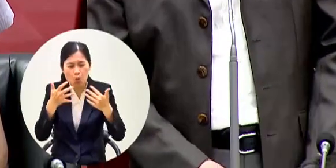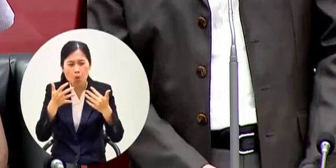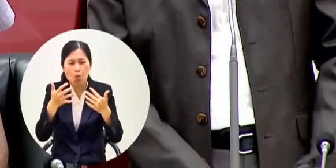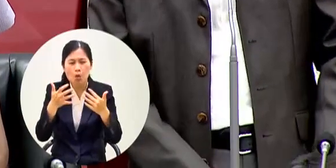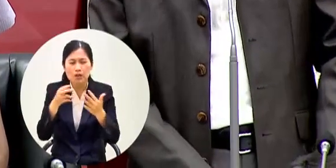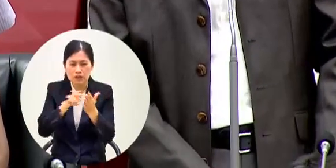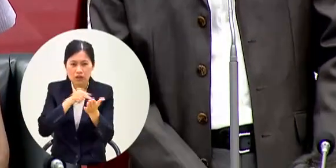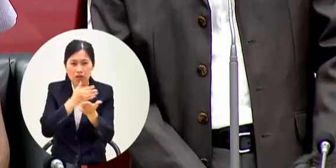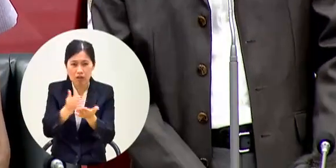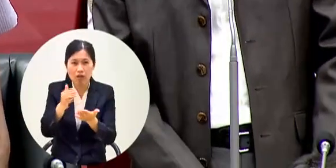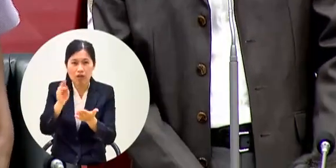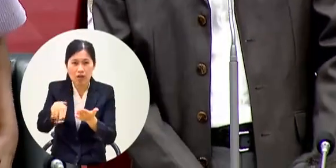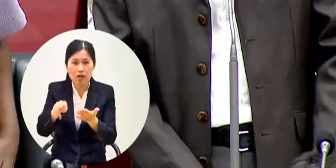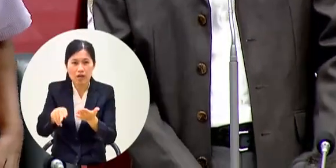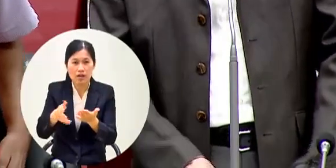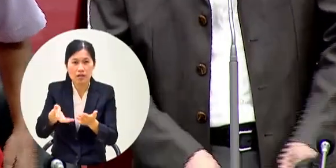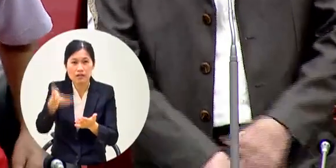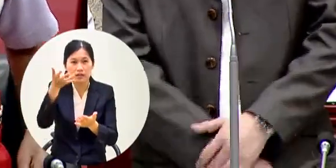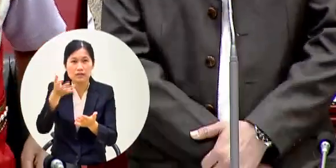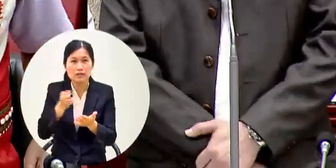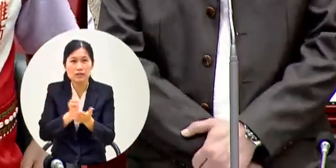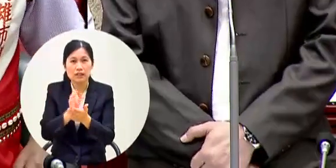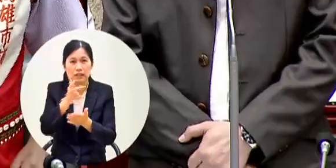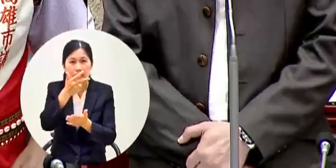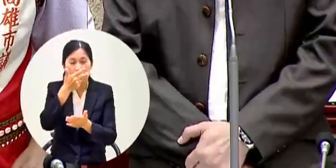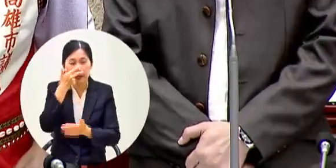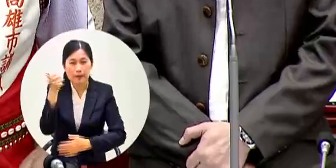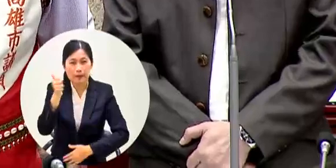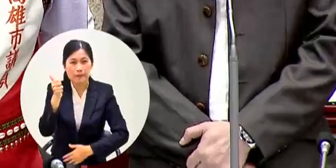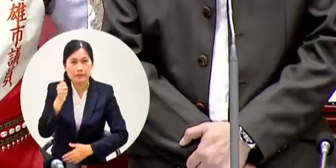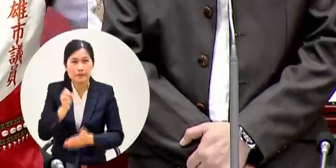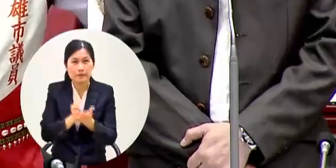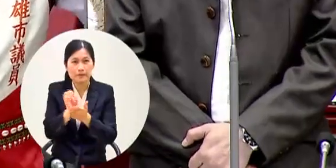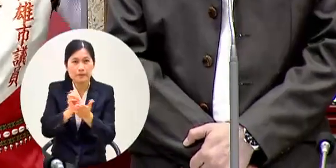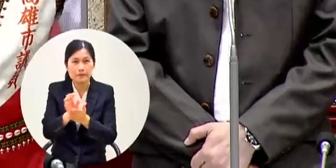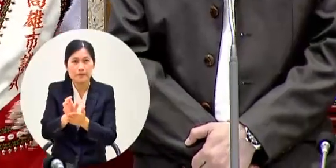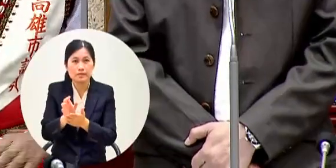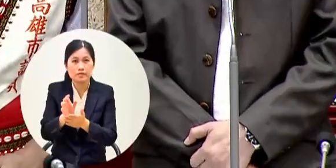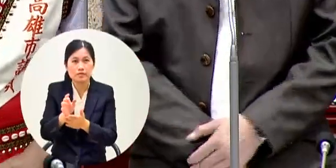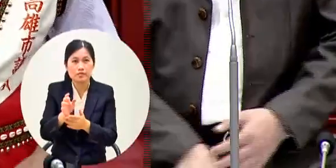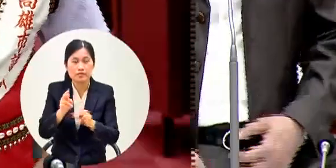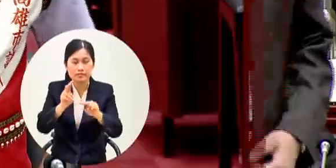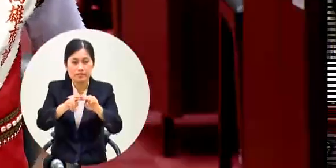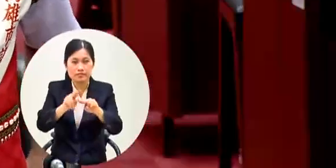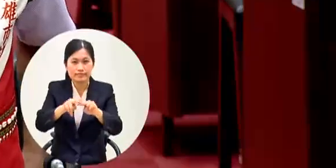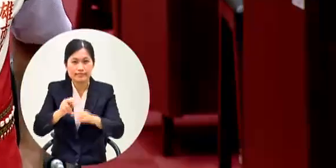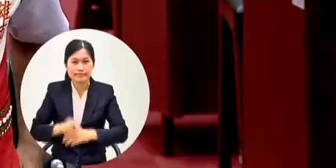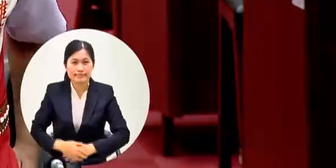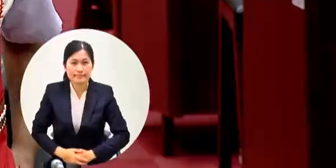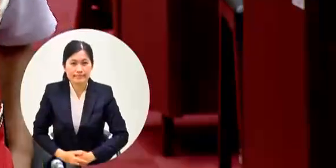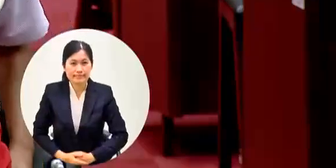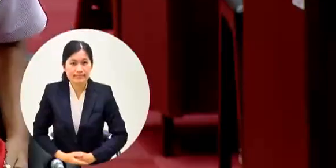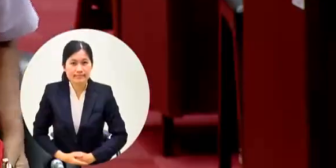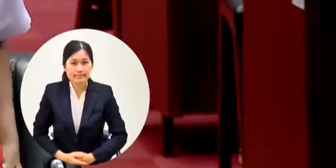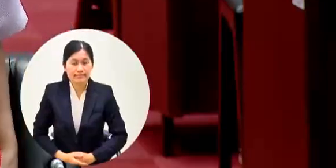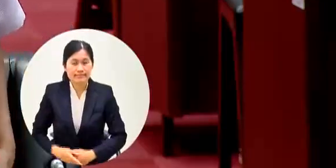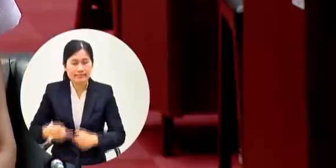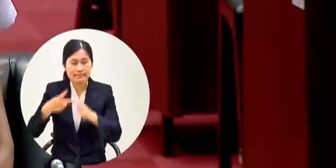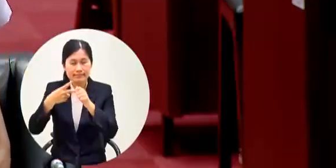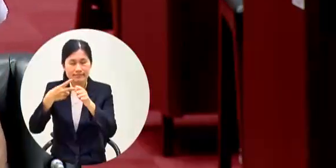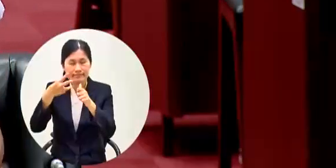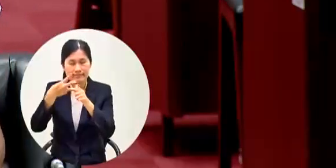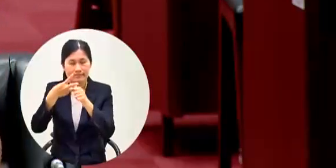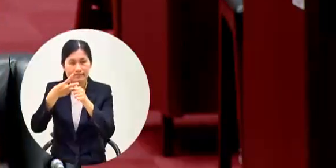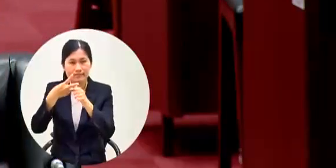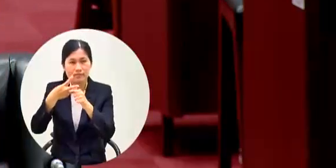农田水利会这边来进行下一步上的一个接触，那把这个相关上的问题来这样子去把它做圆满上一个解